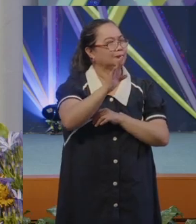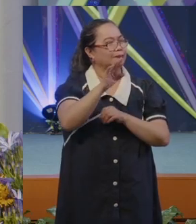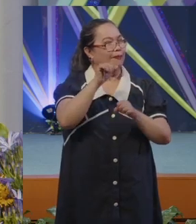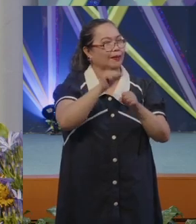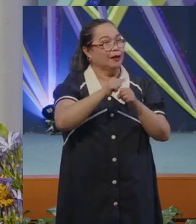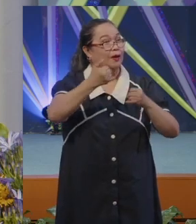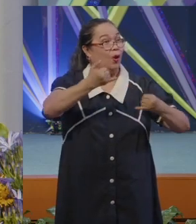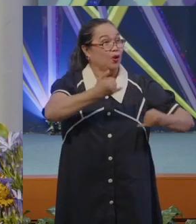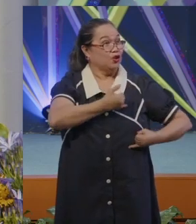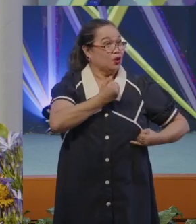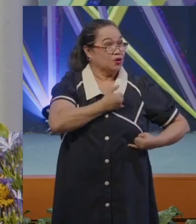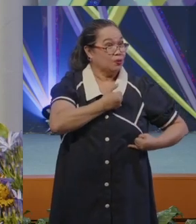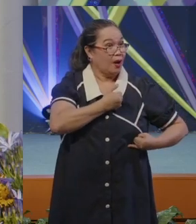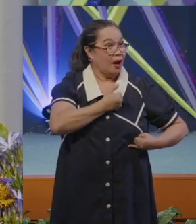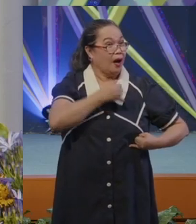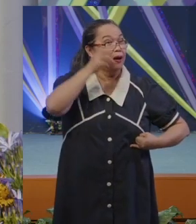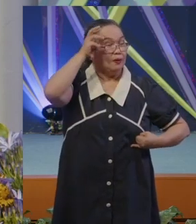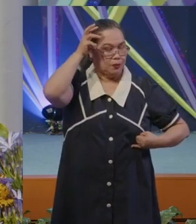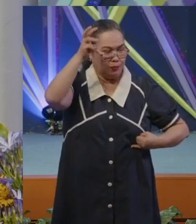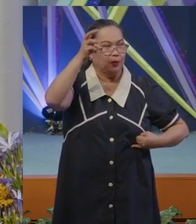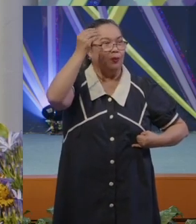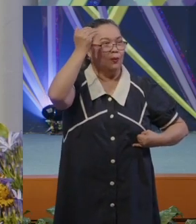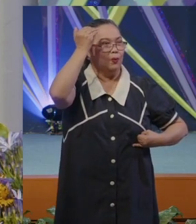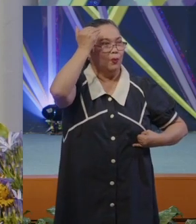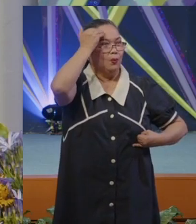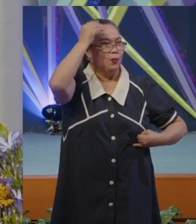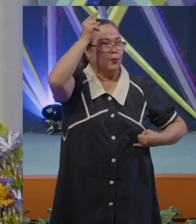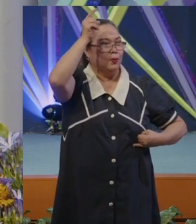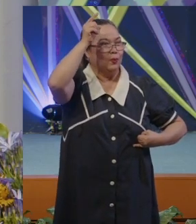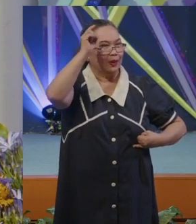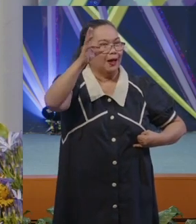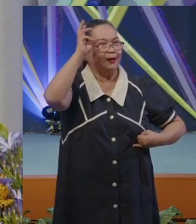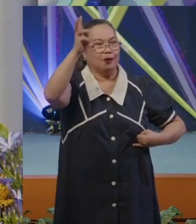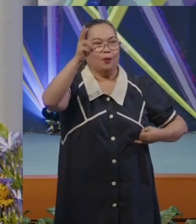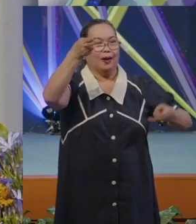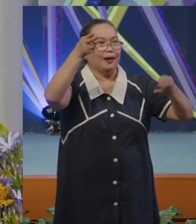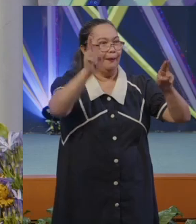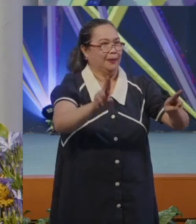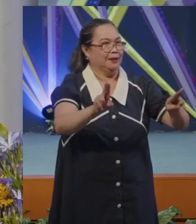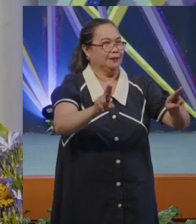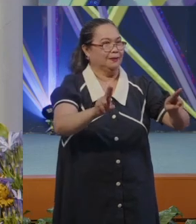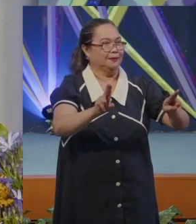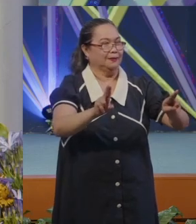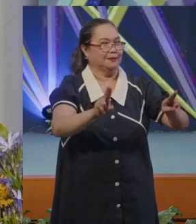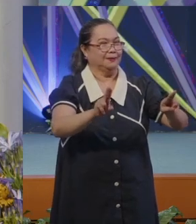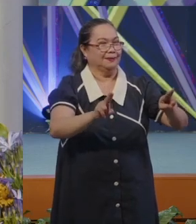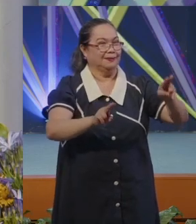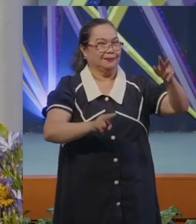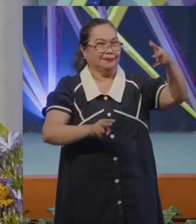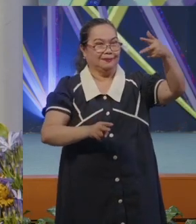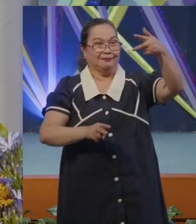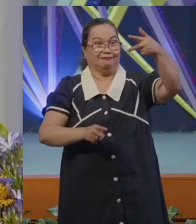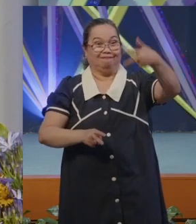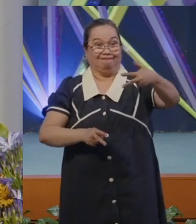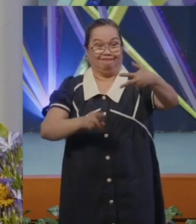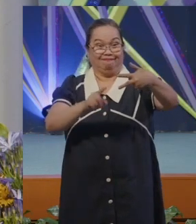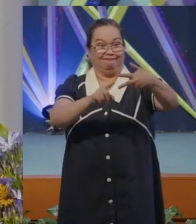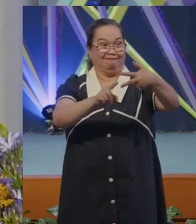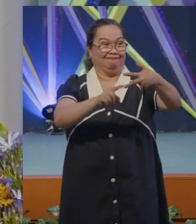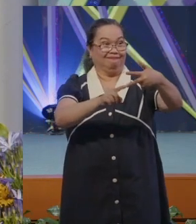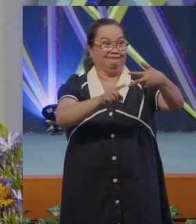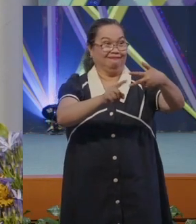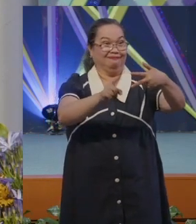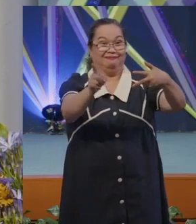ni Joshua, natutuparin ng Diyos ang kanyang sinabi. Pangatlo, ang kautusan kay